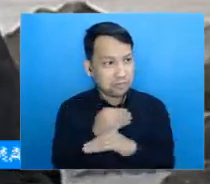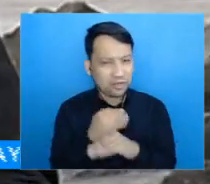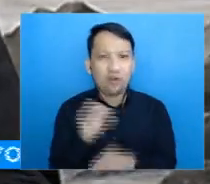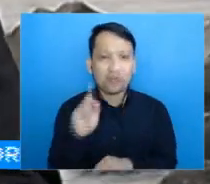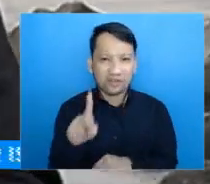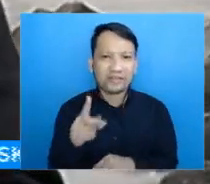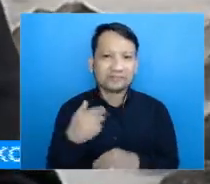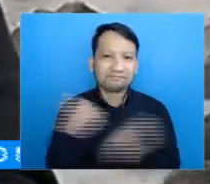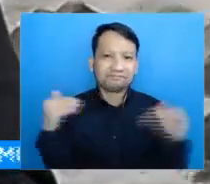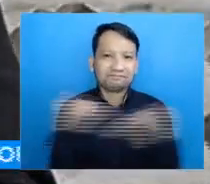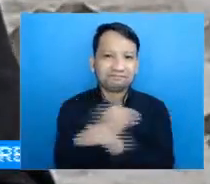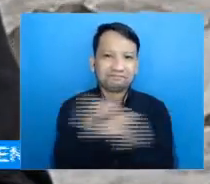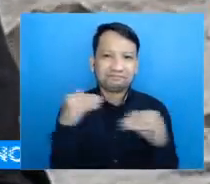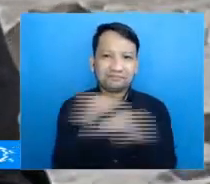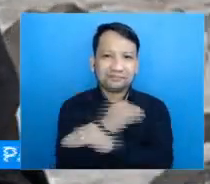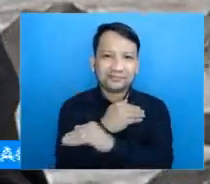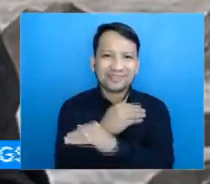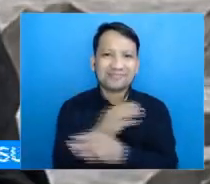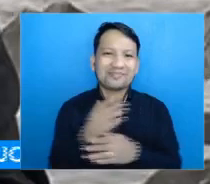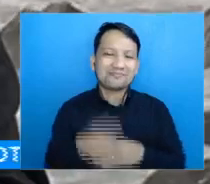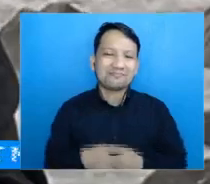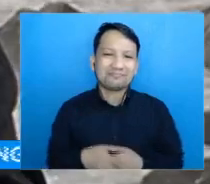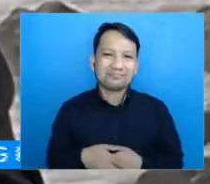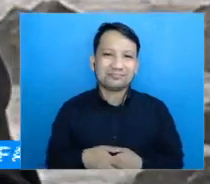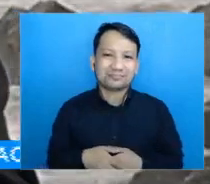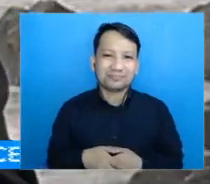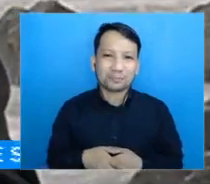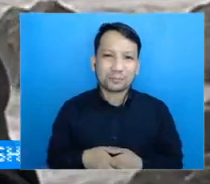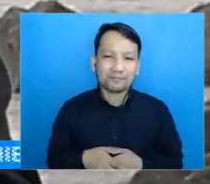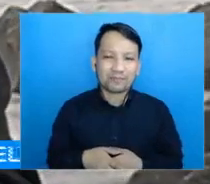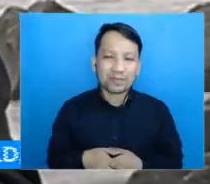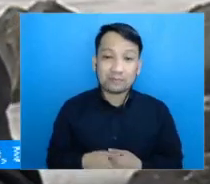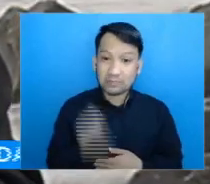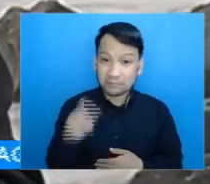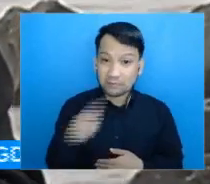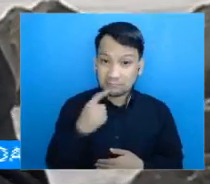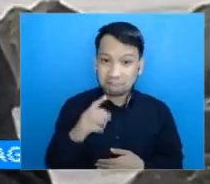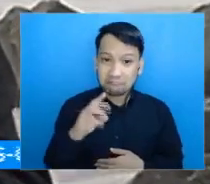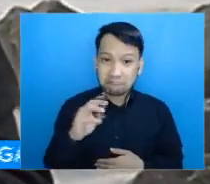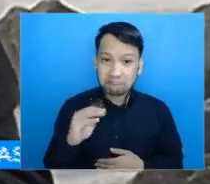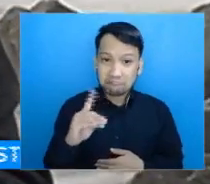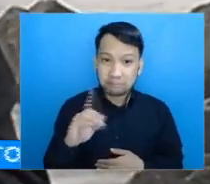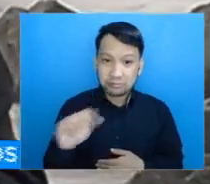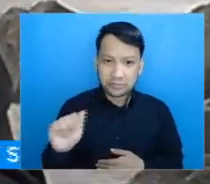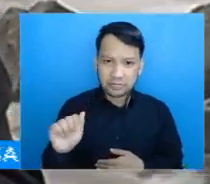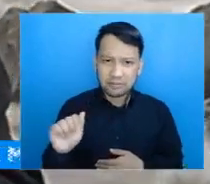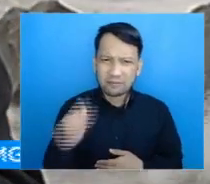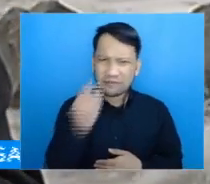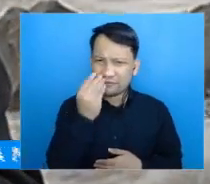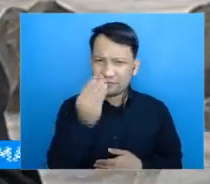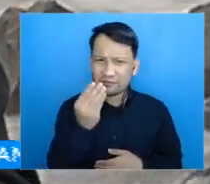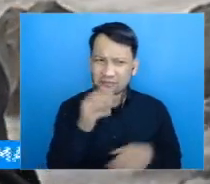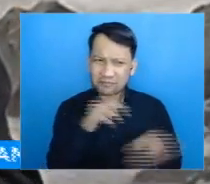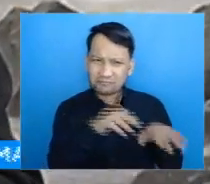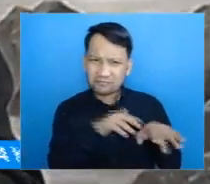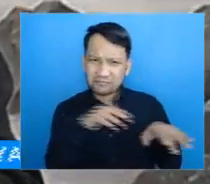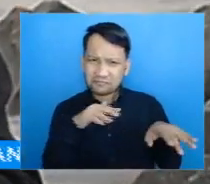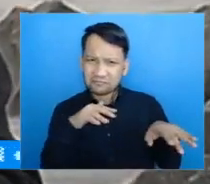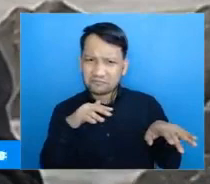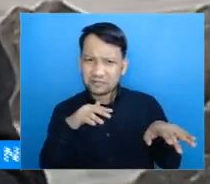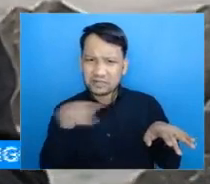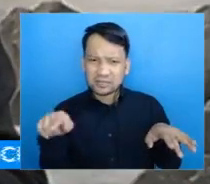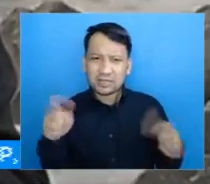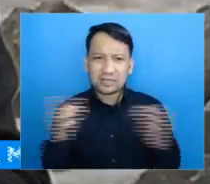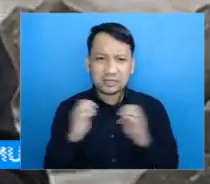dito sa Rojas Boulevard. At ayon nga sa MMDA, nagkaroon lang din ng build-up naman ng traffic dyan sa bahagi ng EDSA